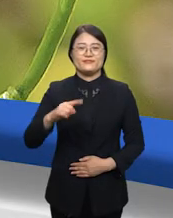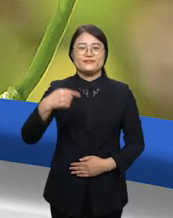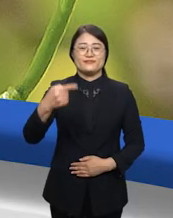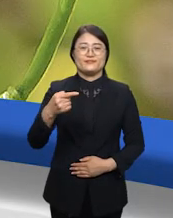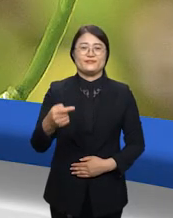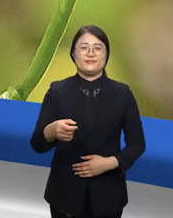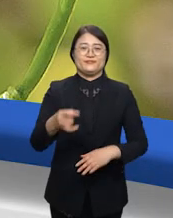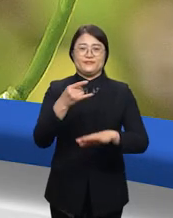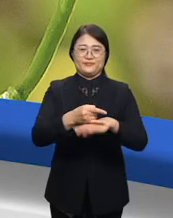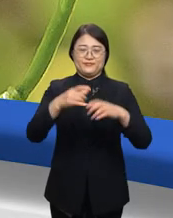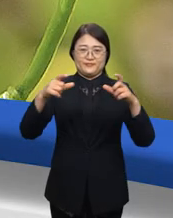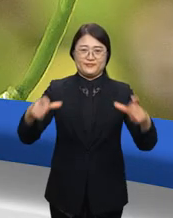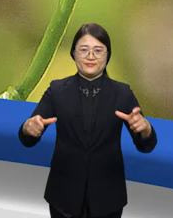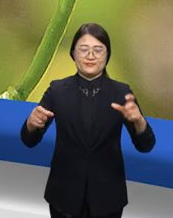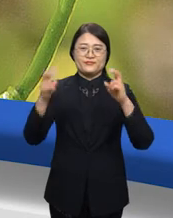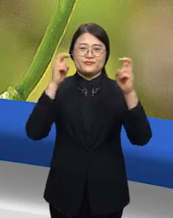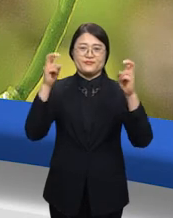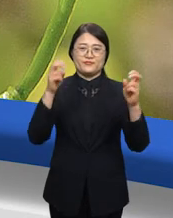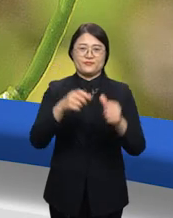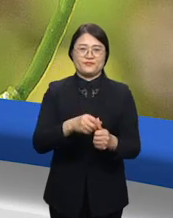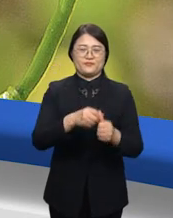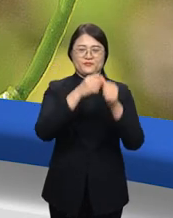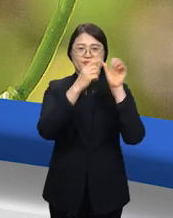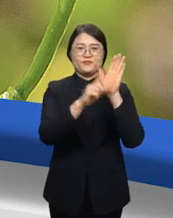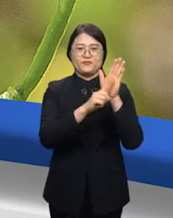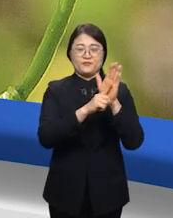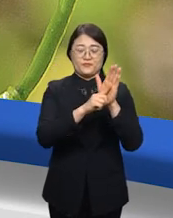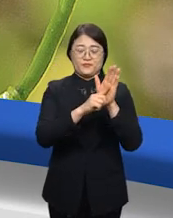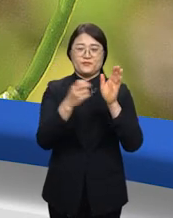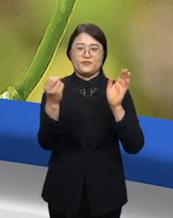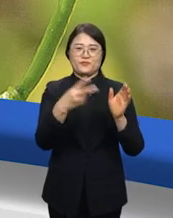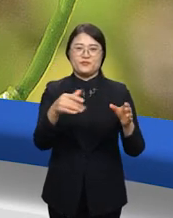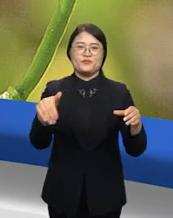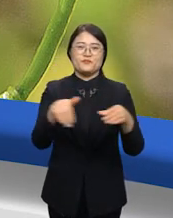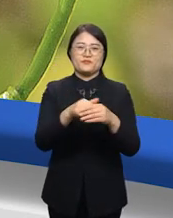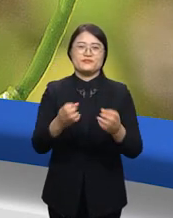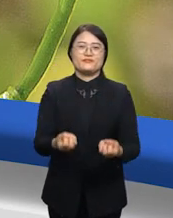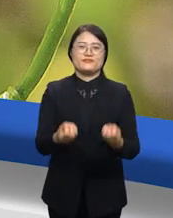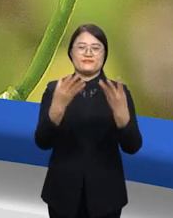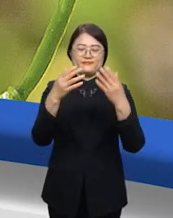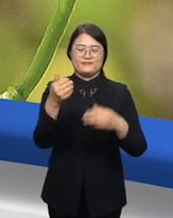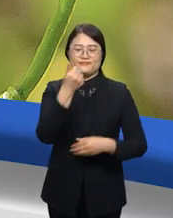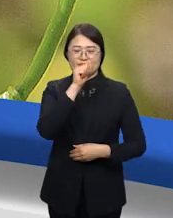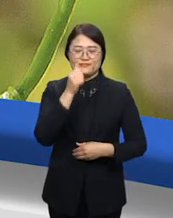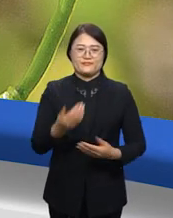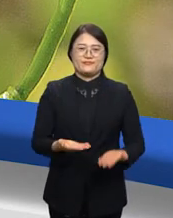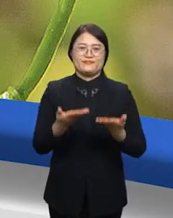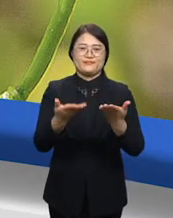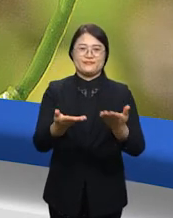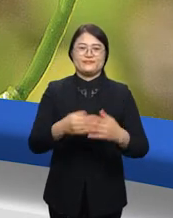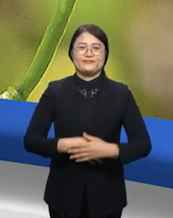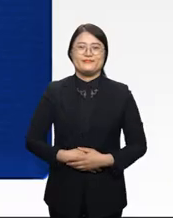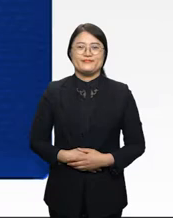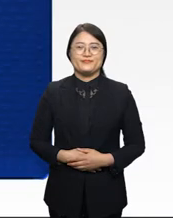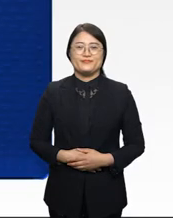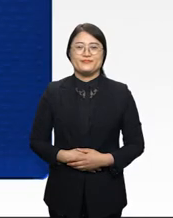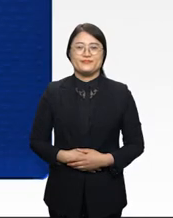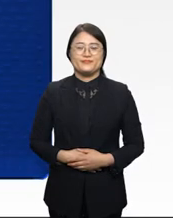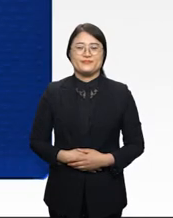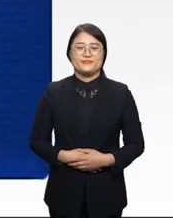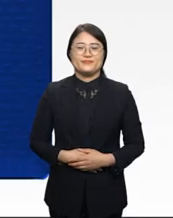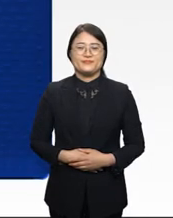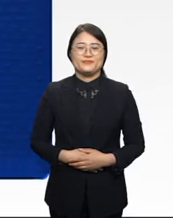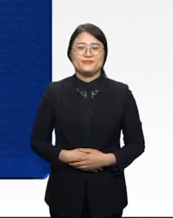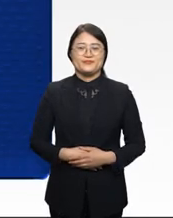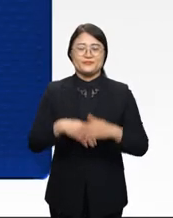다음은 의왕시 관내 기업의 구인구직 소식 및 문화 행사를 소개하는 의왕 알림이 시간입니다. 첫